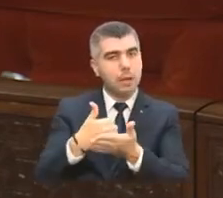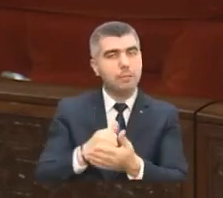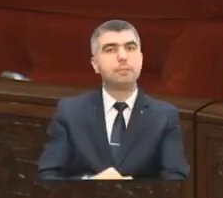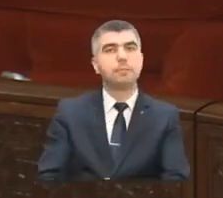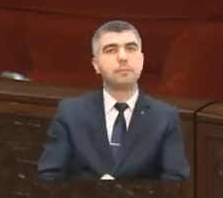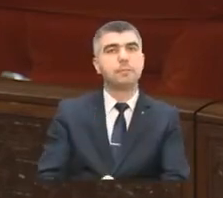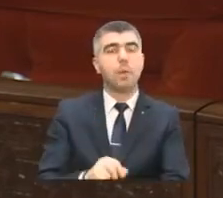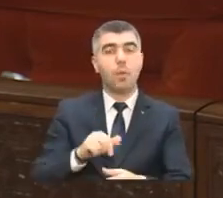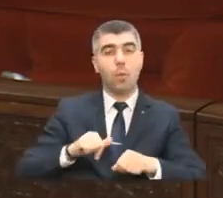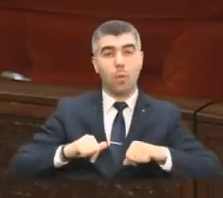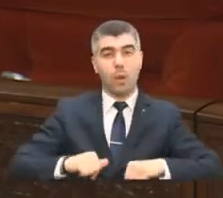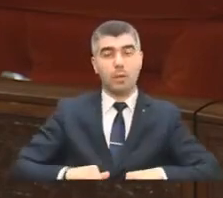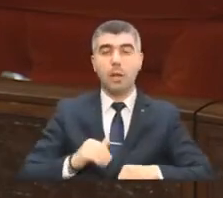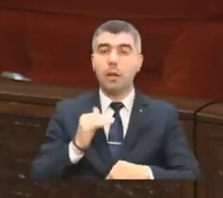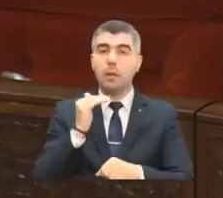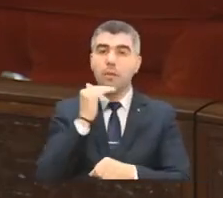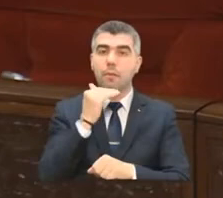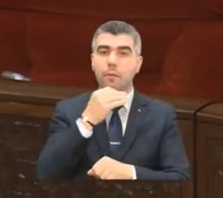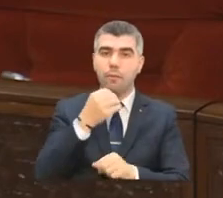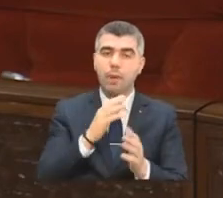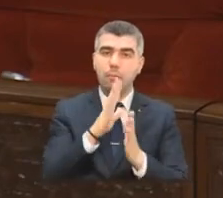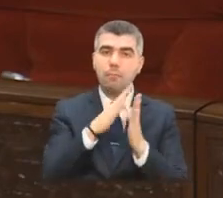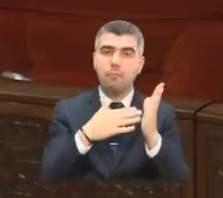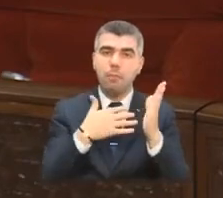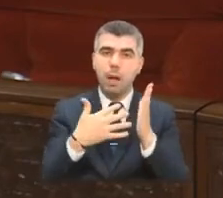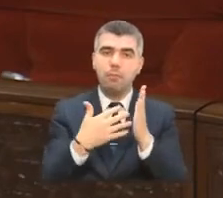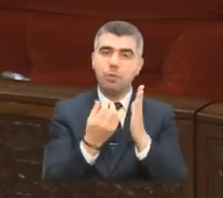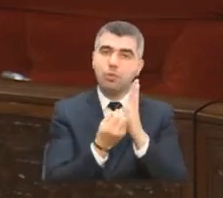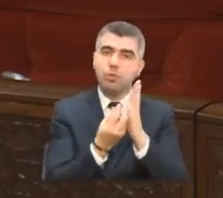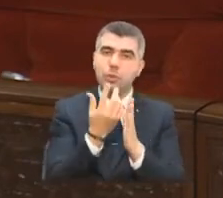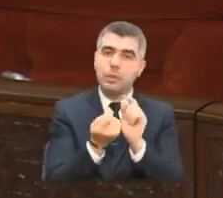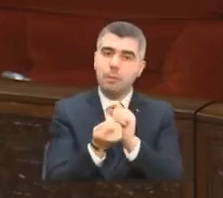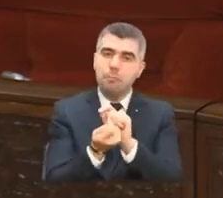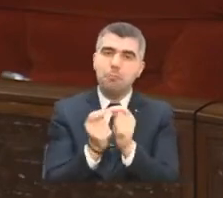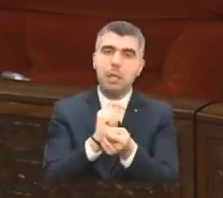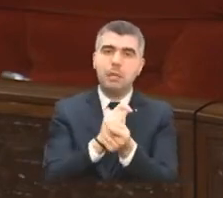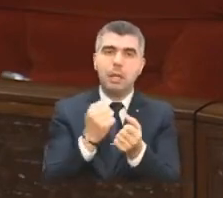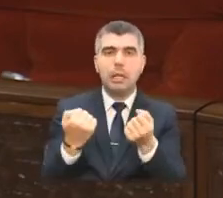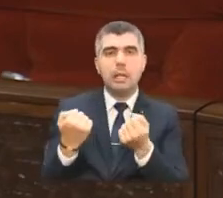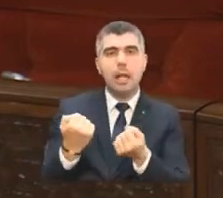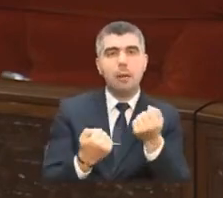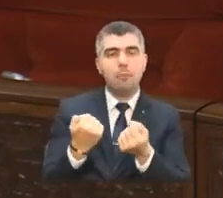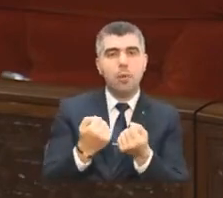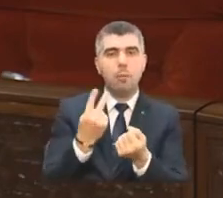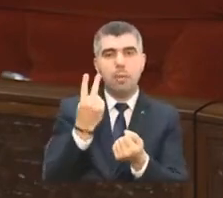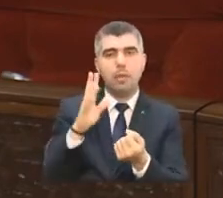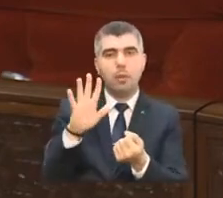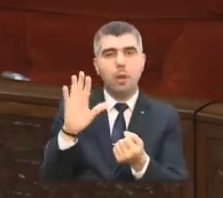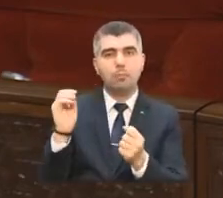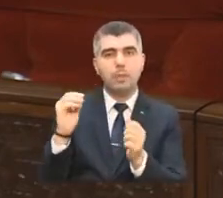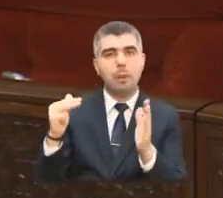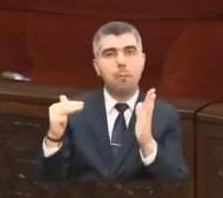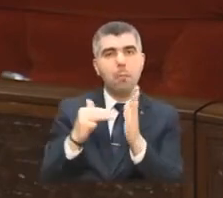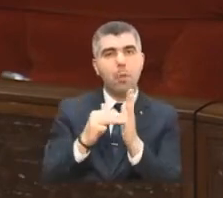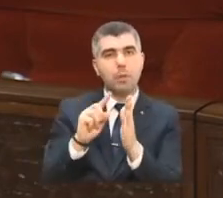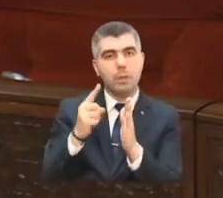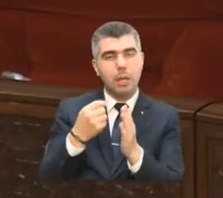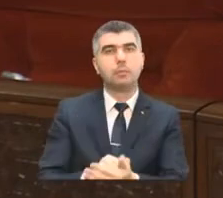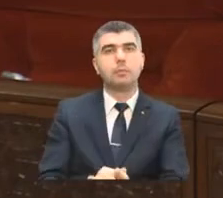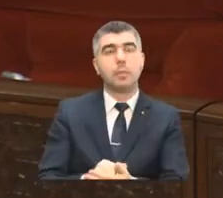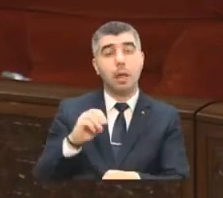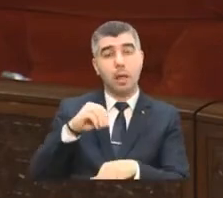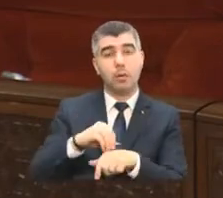الوزارة حاليا على تسريع برنامج تجديد الحظيرة بغلاف مالي سنوي قدره 250 مليون درهم، كذلك برنامج